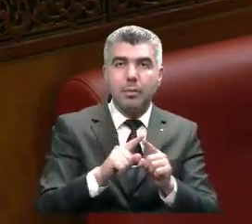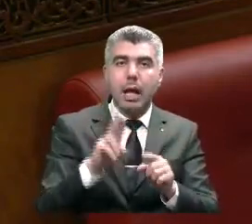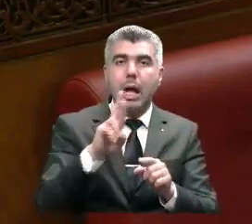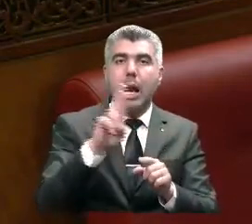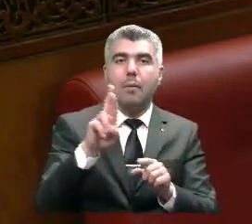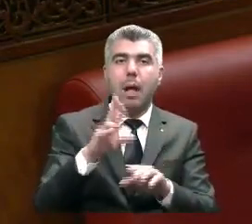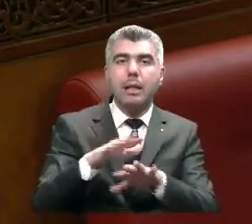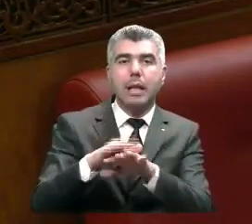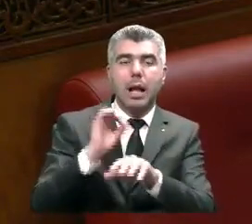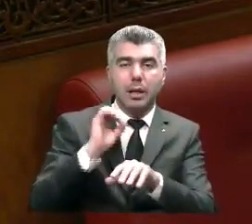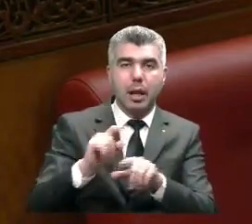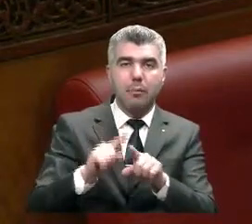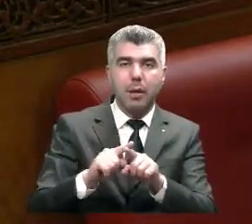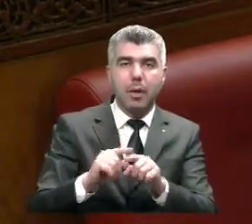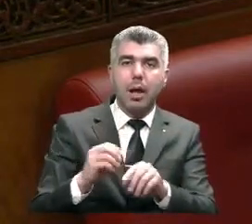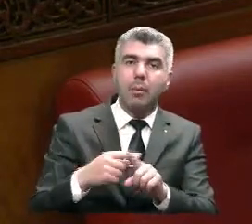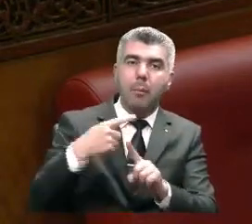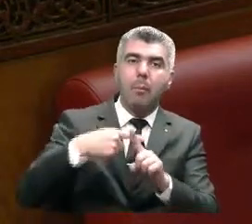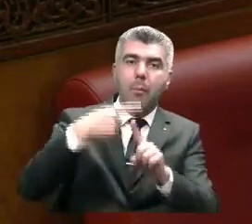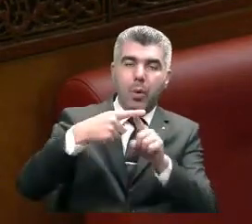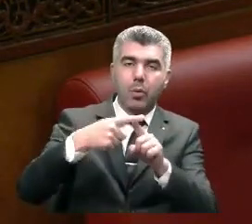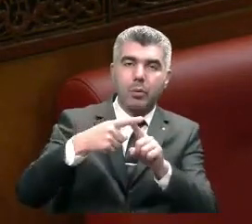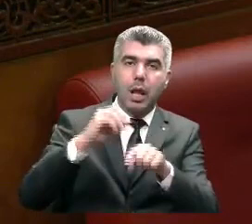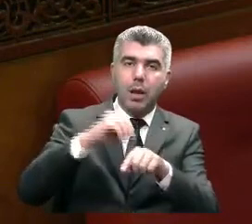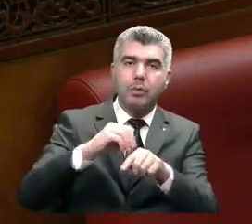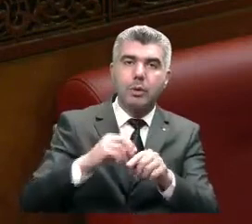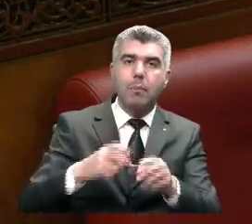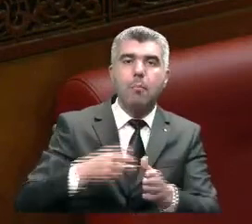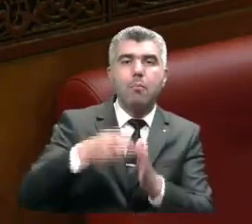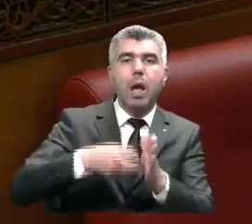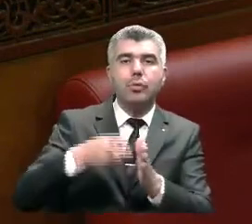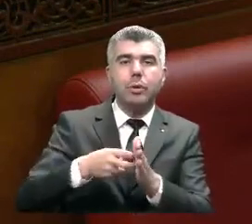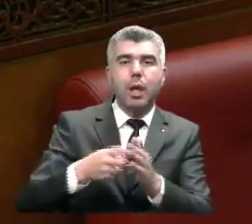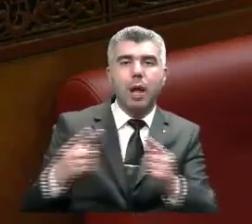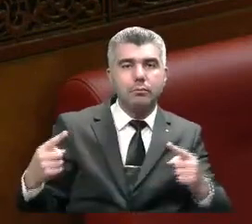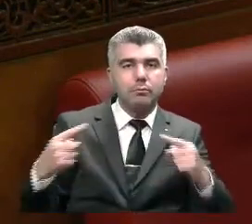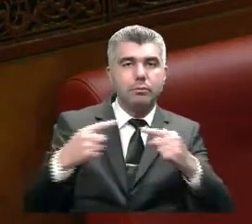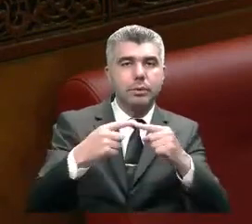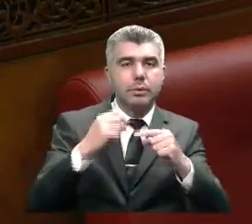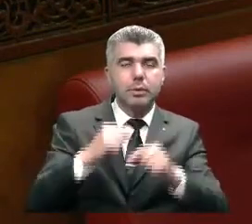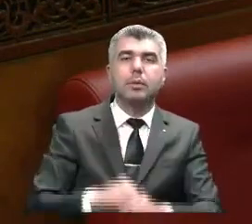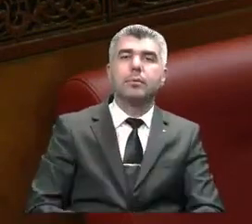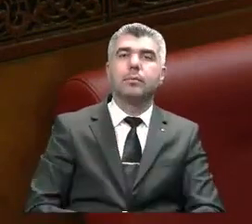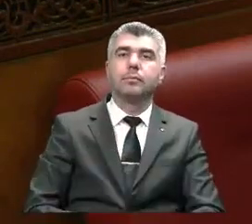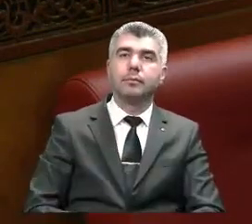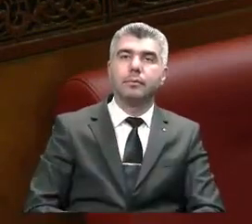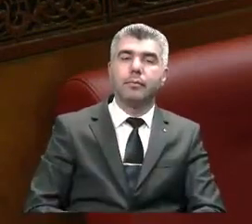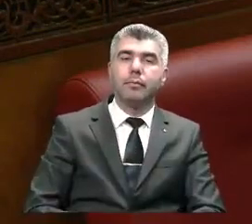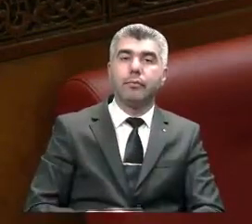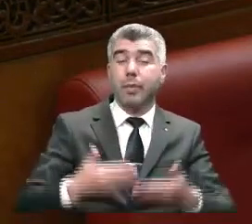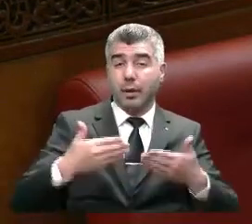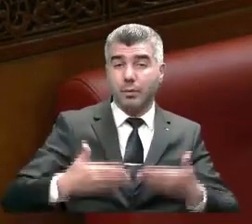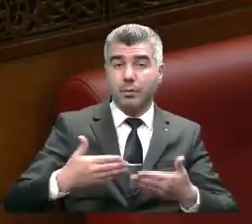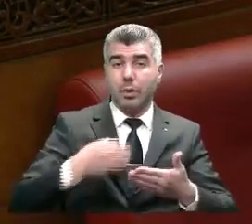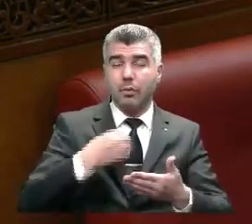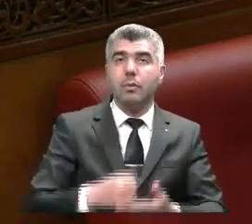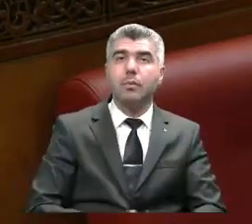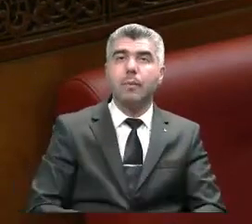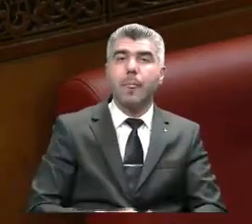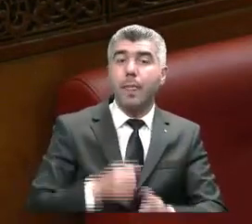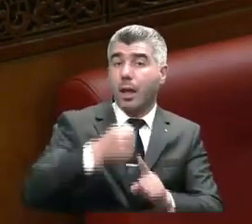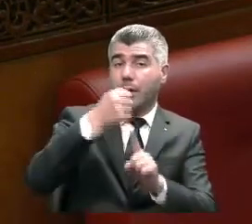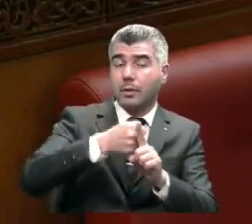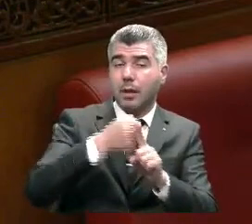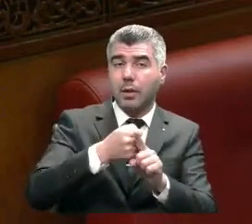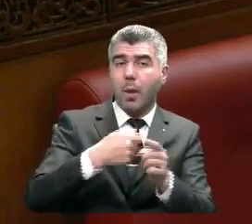سلا بوتيره اكبر مع الشبكه السكاك حاليا وتجدر الاشاره الى ان انجاز هذه